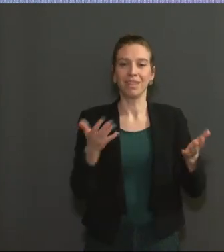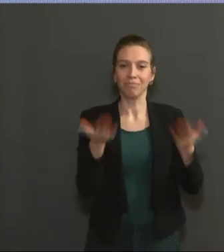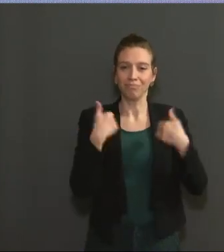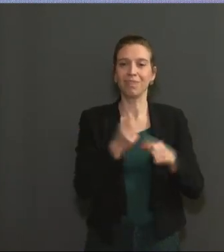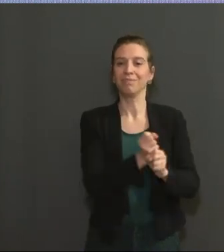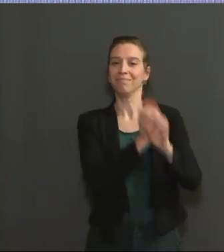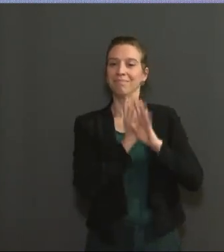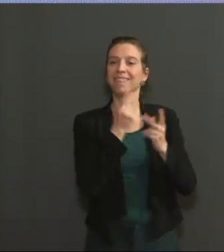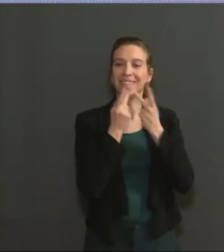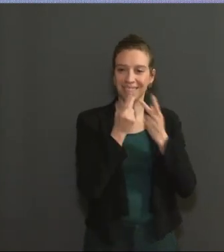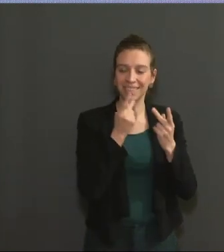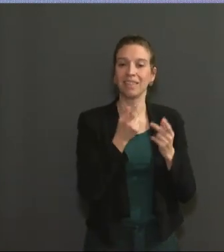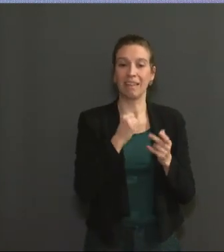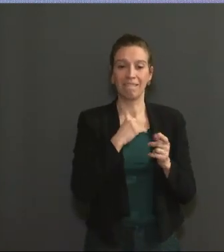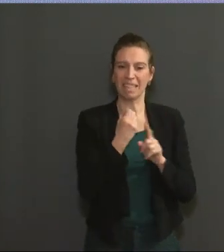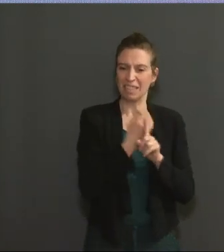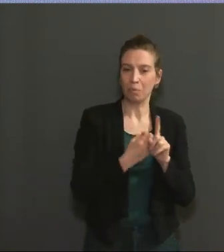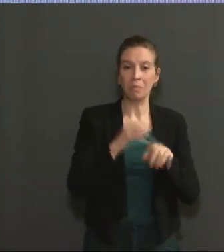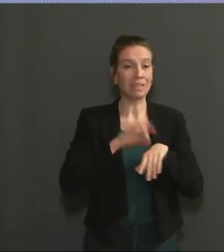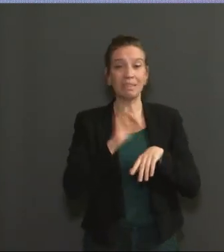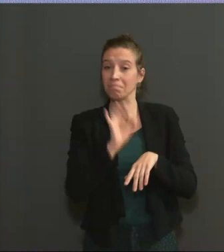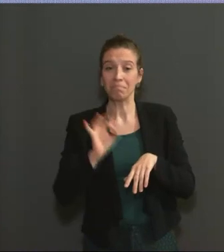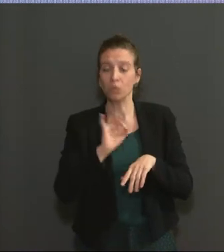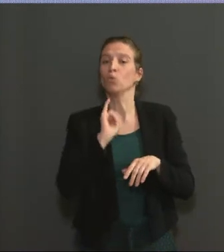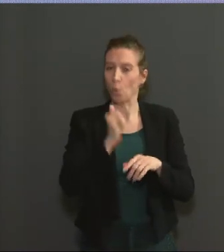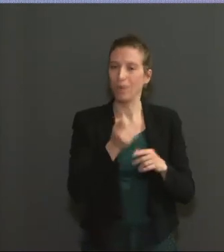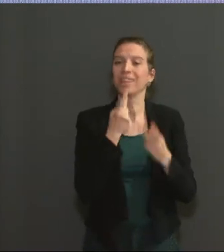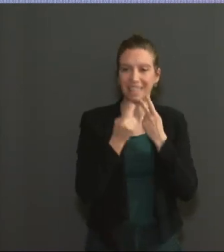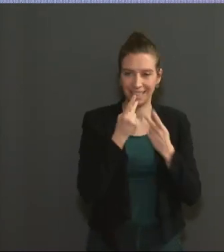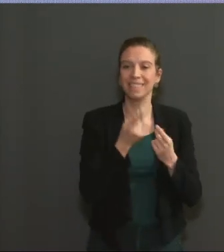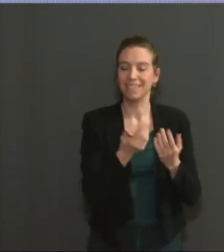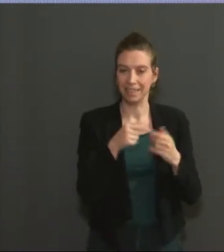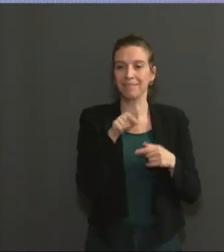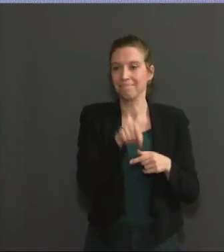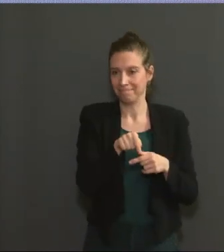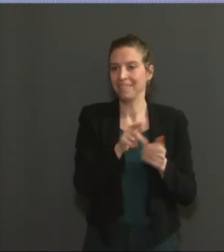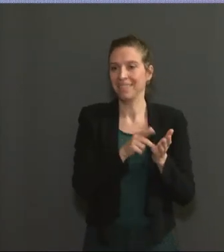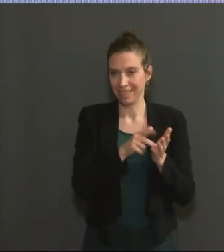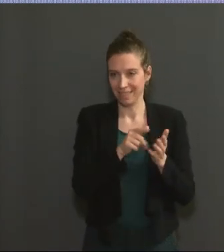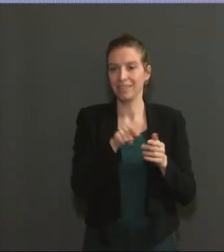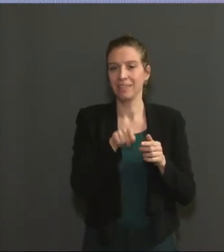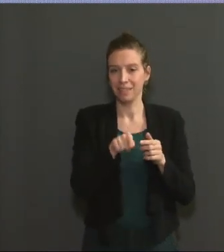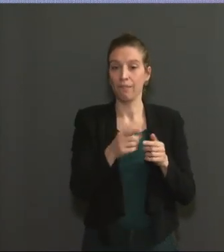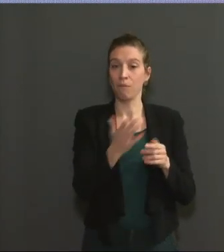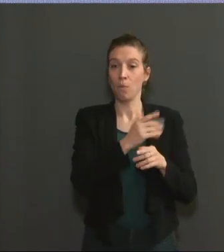getest en daardoor worden een aantal besmettingen opgepikt die daarvoor onder de radar